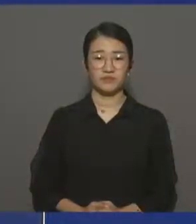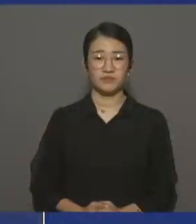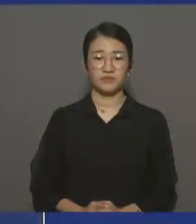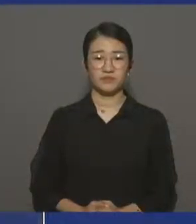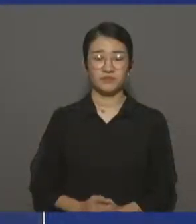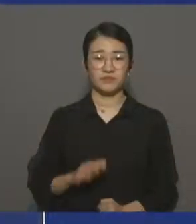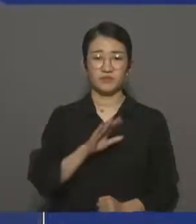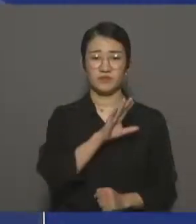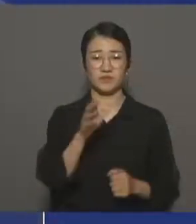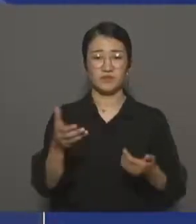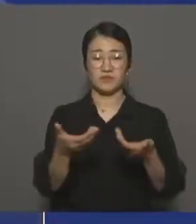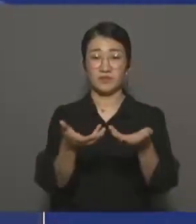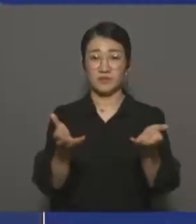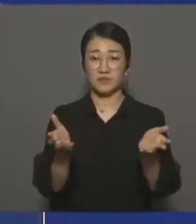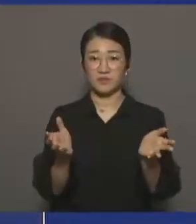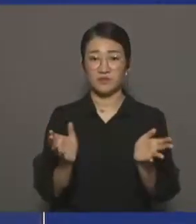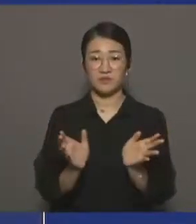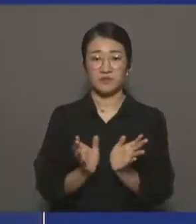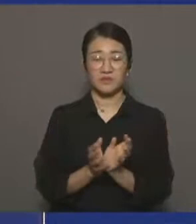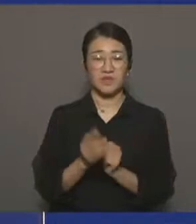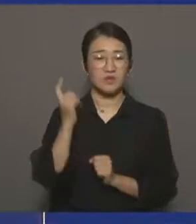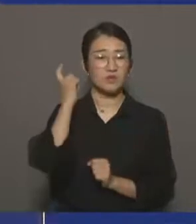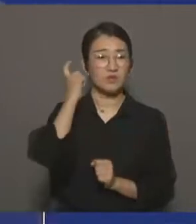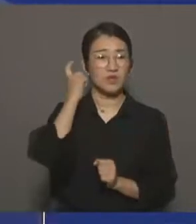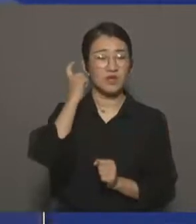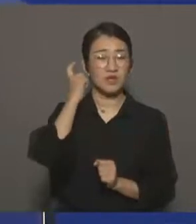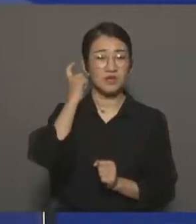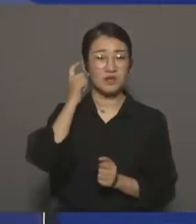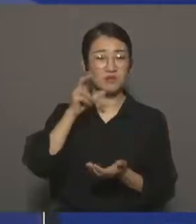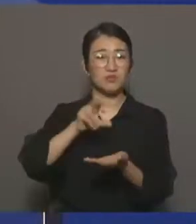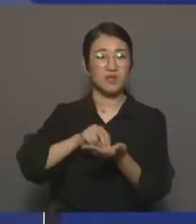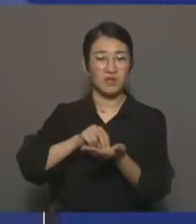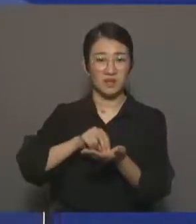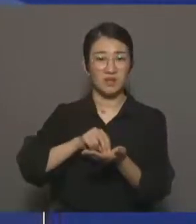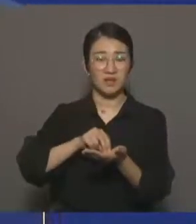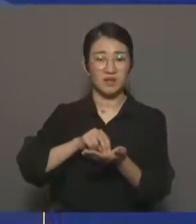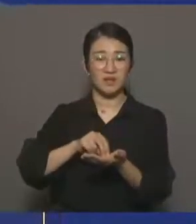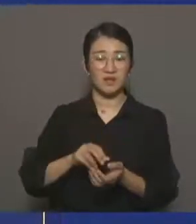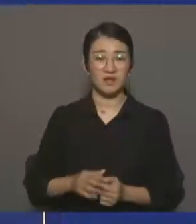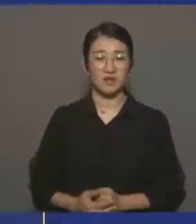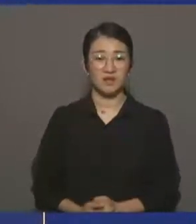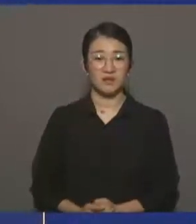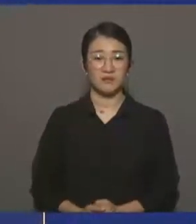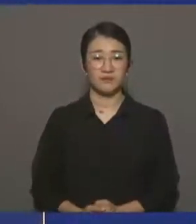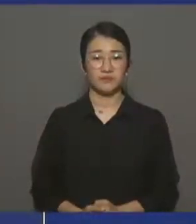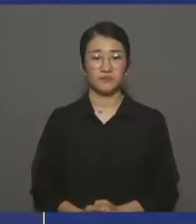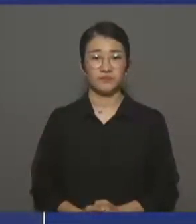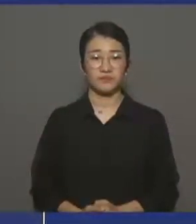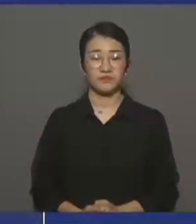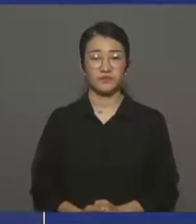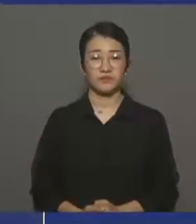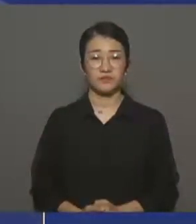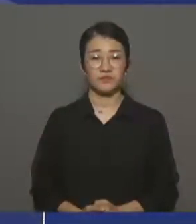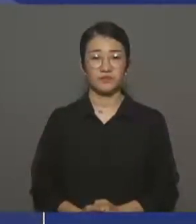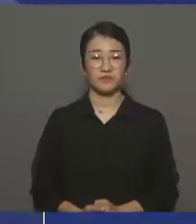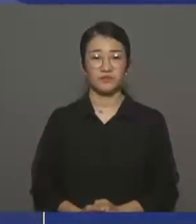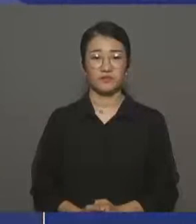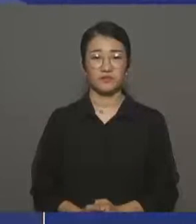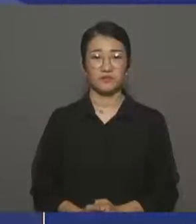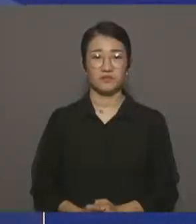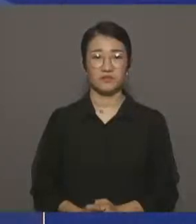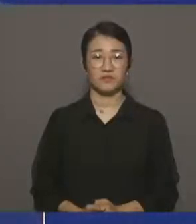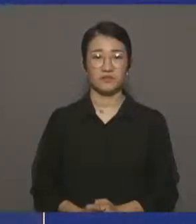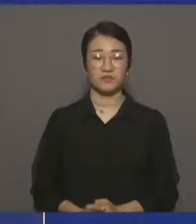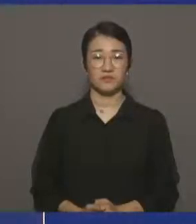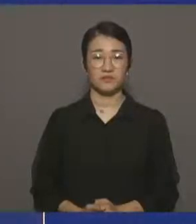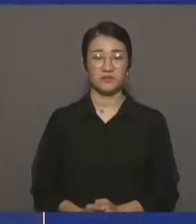당의 건강함의 상징입니다. 국민의힘에도 같은 조항이 있습니다. 그러나 이제 찻대기